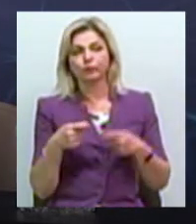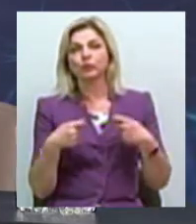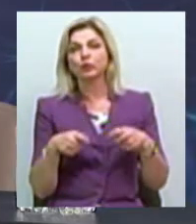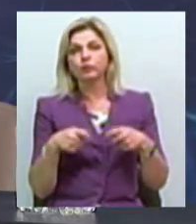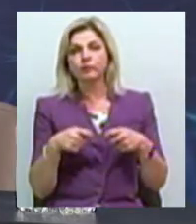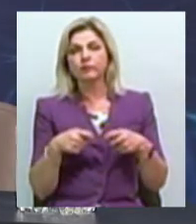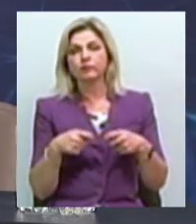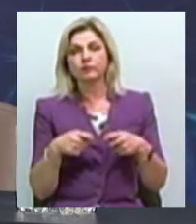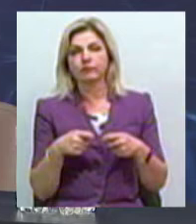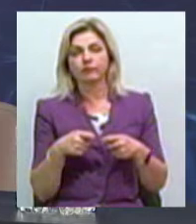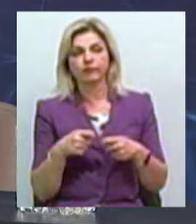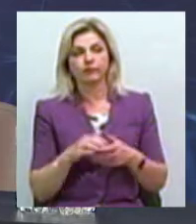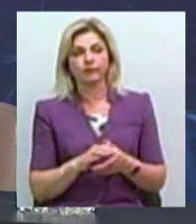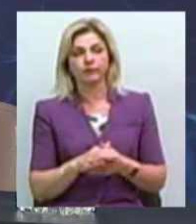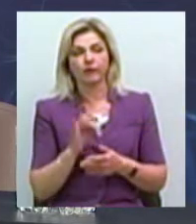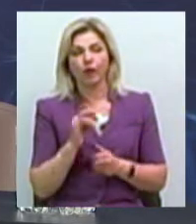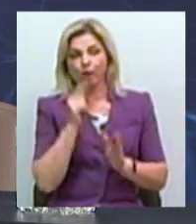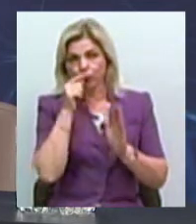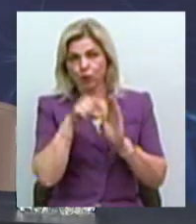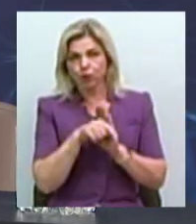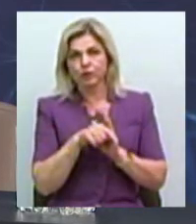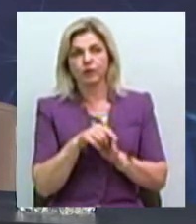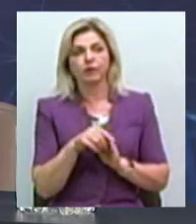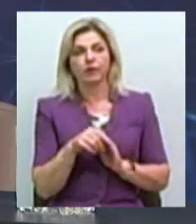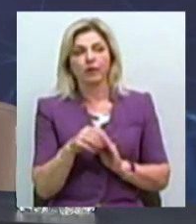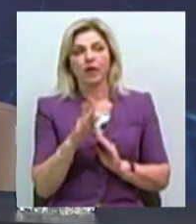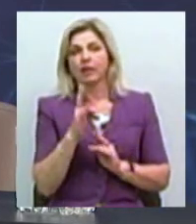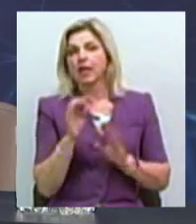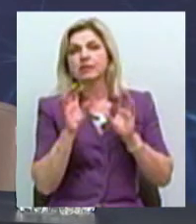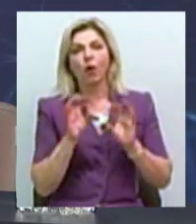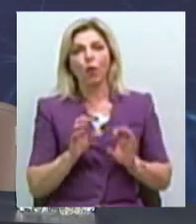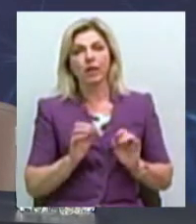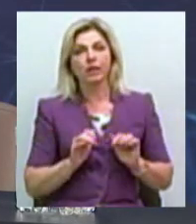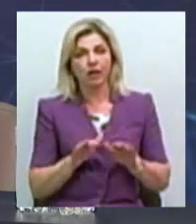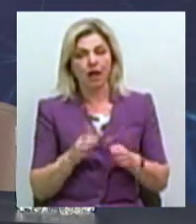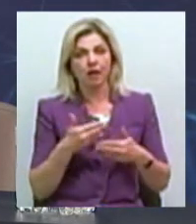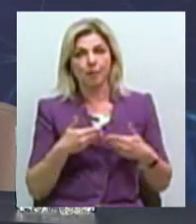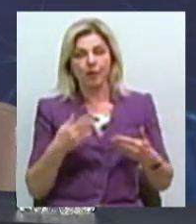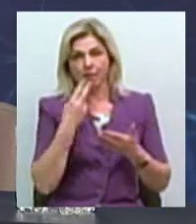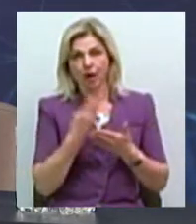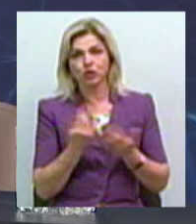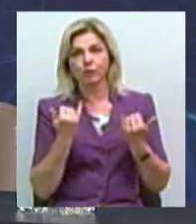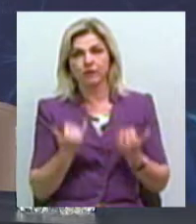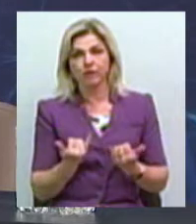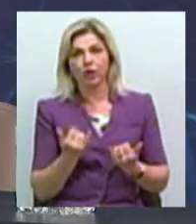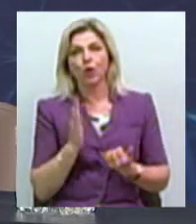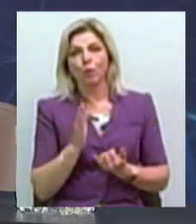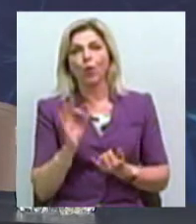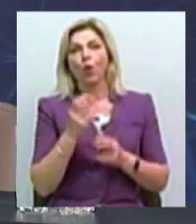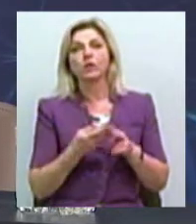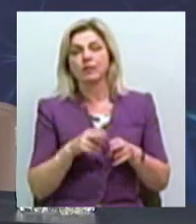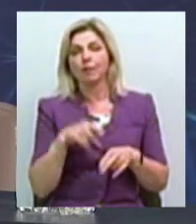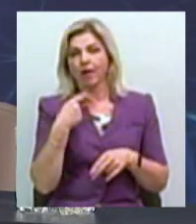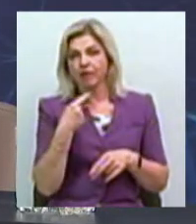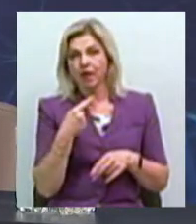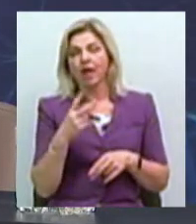торгівлі безпосередньо і втручання в якусь незаконну діяльність. Ми бачимо сьогодні, будемо про це казати, що